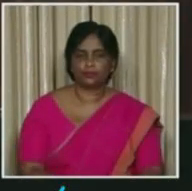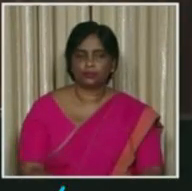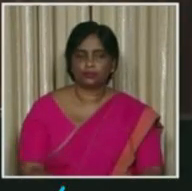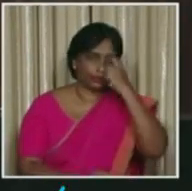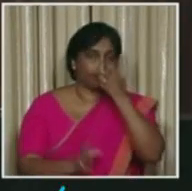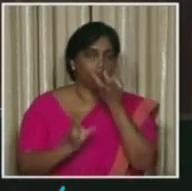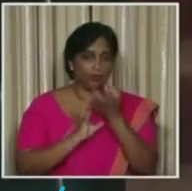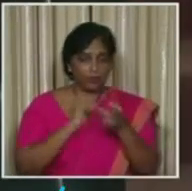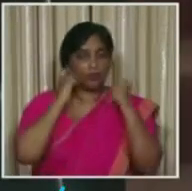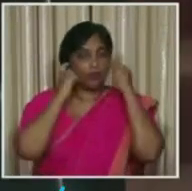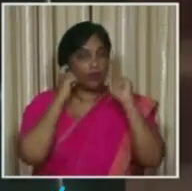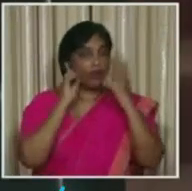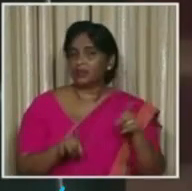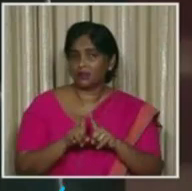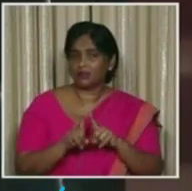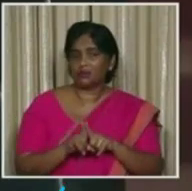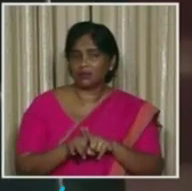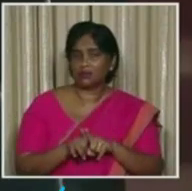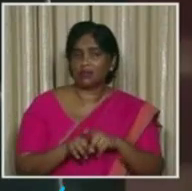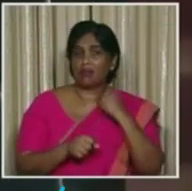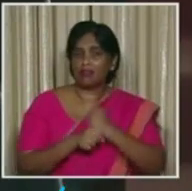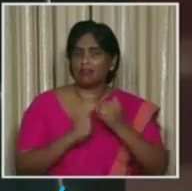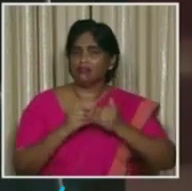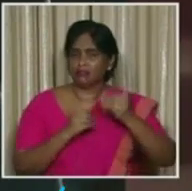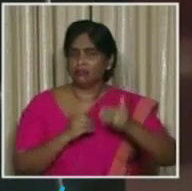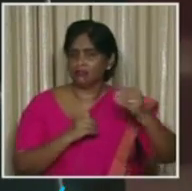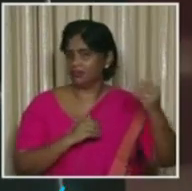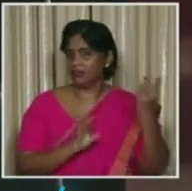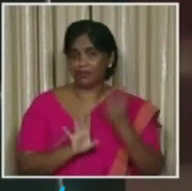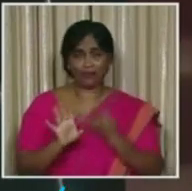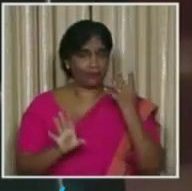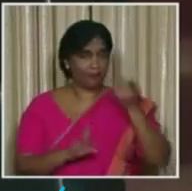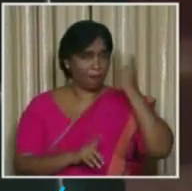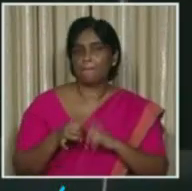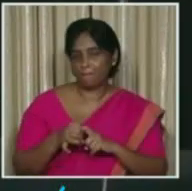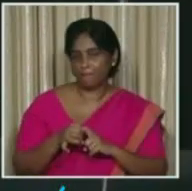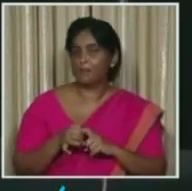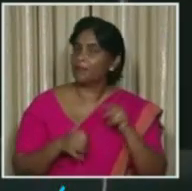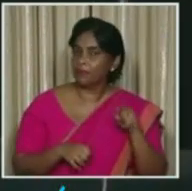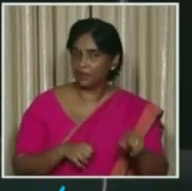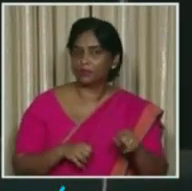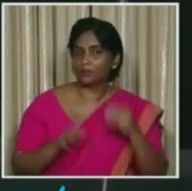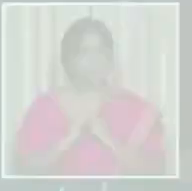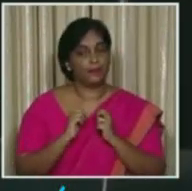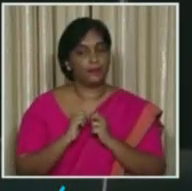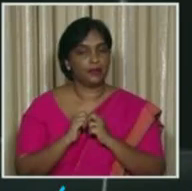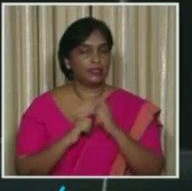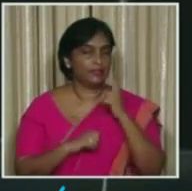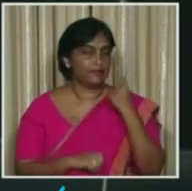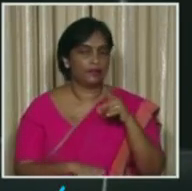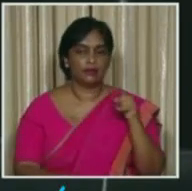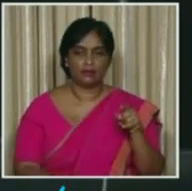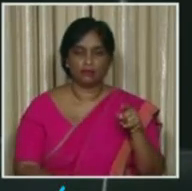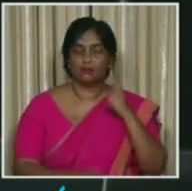පාස්කු පාරේ ඉඳලා දැන් අවුරුදු 4ක් එනවා. ආණ්ඩුව කල් ගන්නව නම් මේ අවුරුදු 4ක් පහ වෙලත් කල් ගන්නව නම් සංවේදී කාරණයක් නිසා මේ